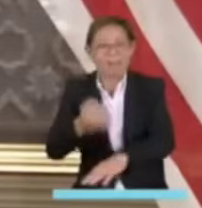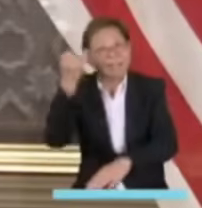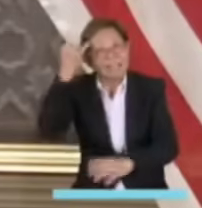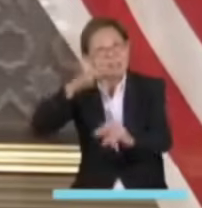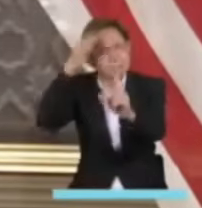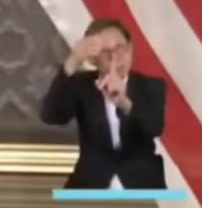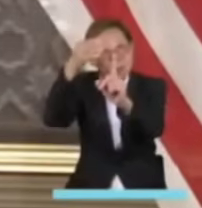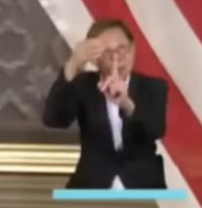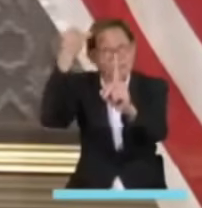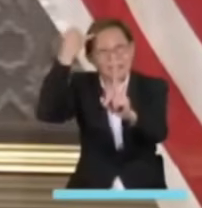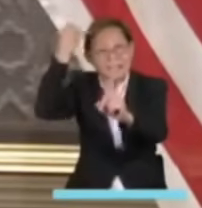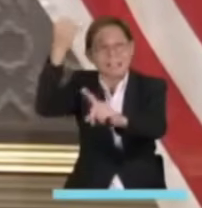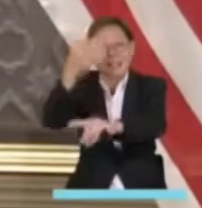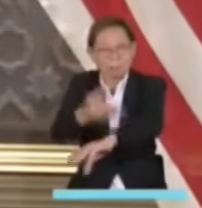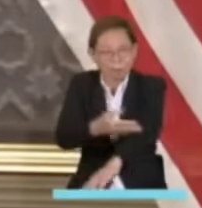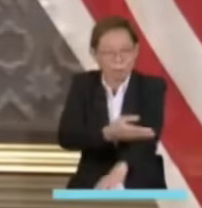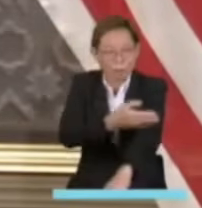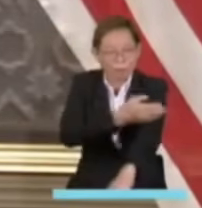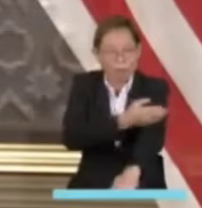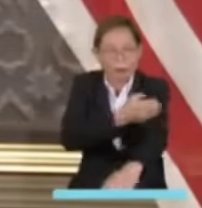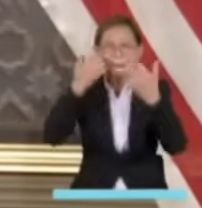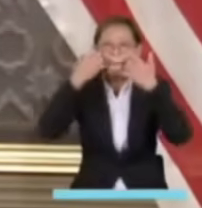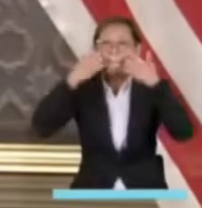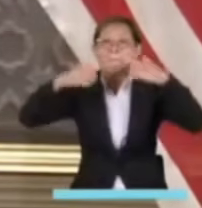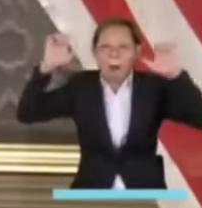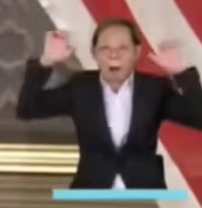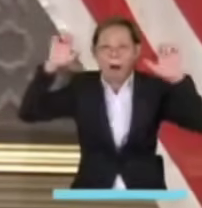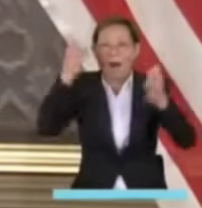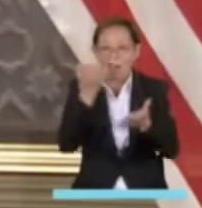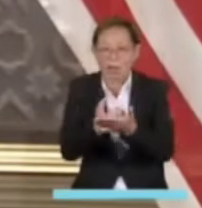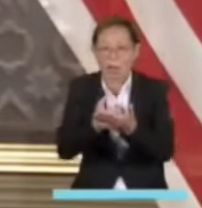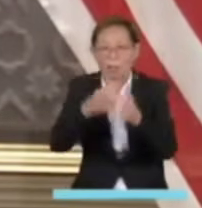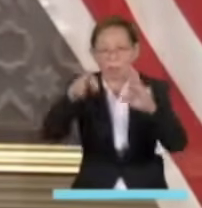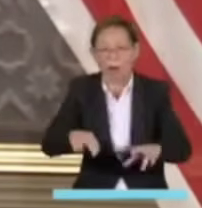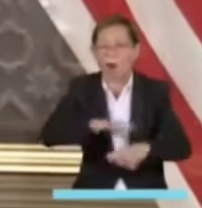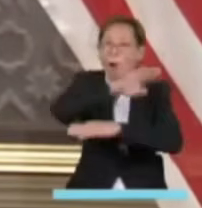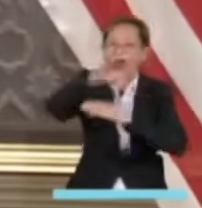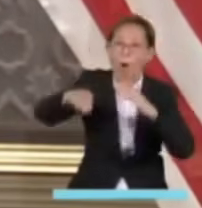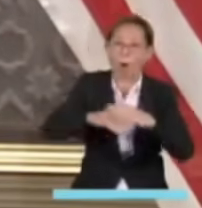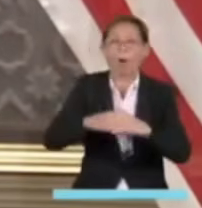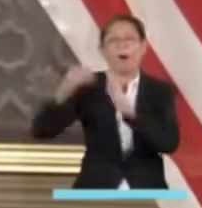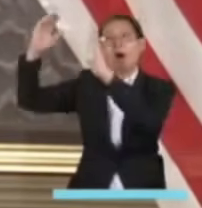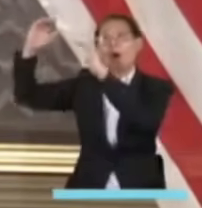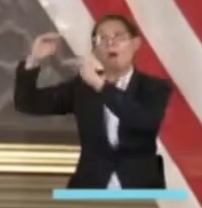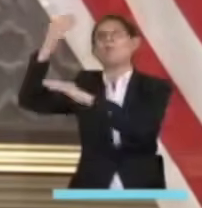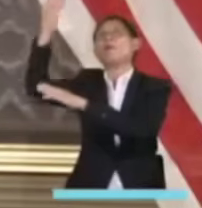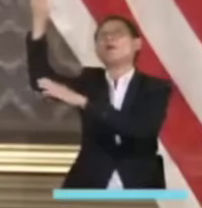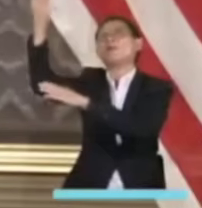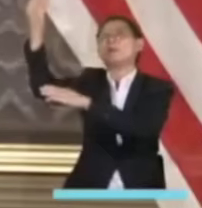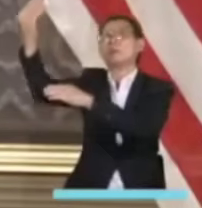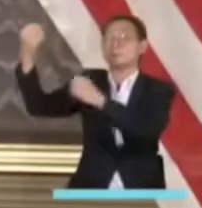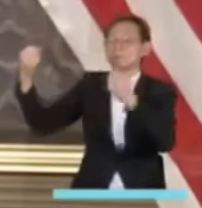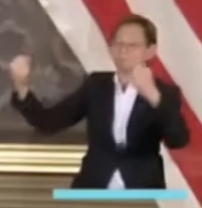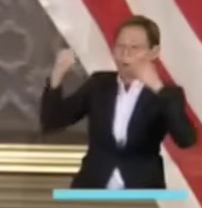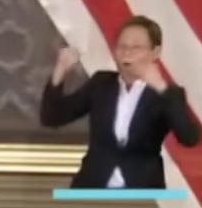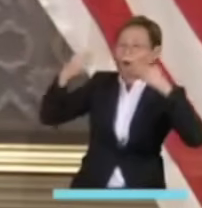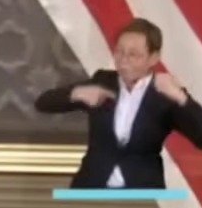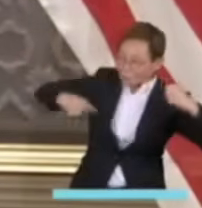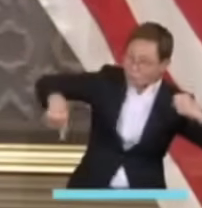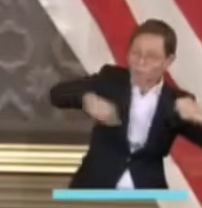meningkatkan keupayaan ekonomi rakyat keseluruhannya. Semoga Allah SWT memberikan kekuatan kepada kita,